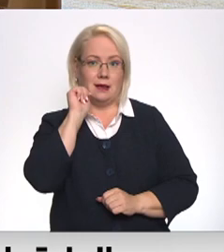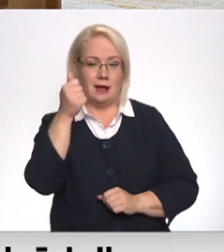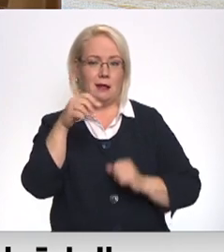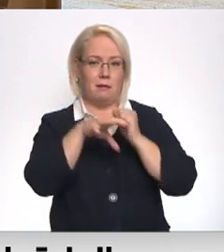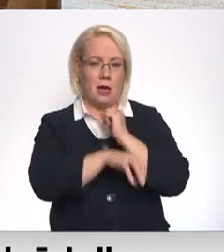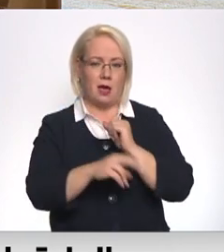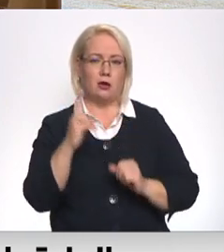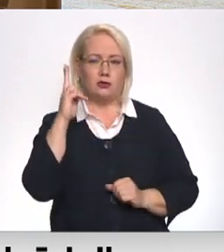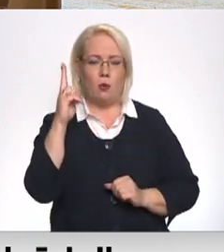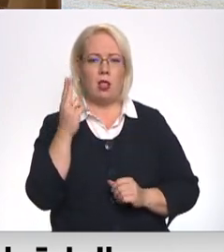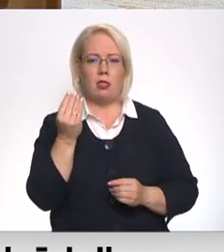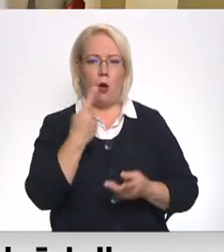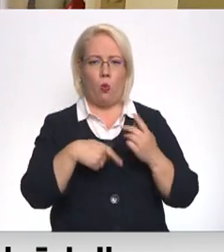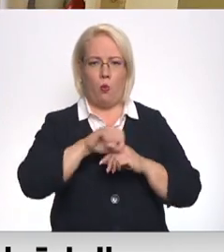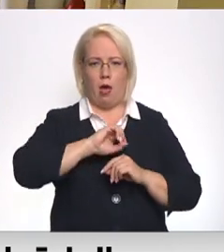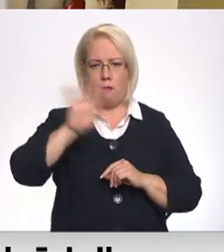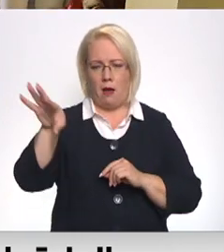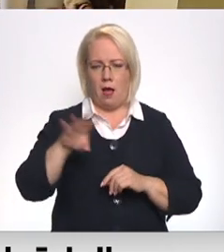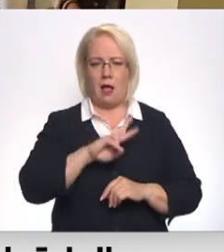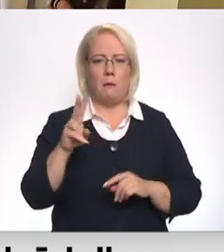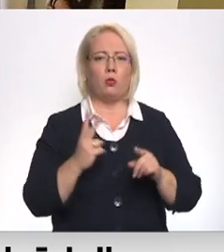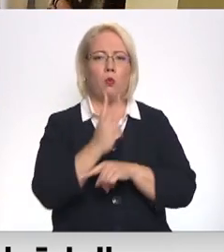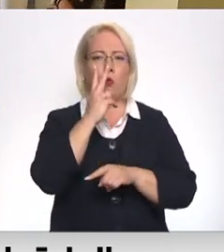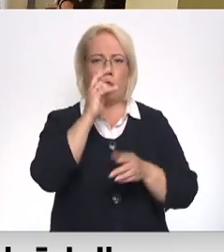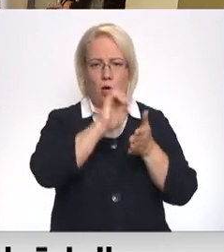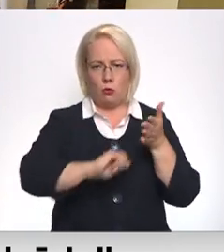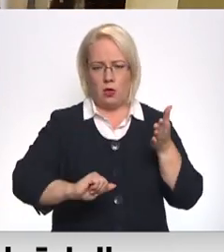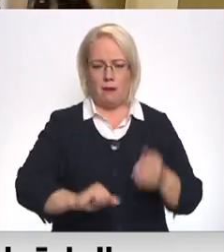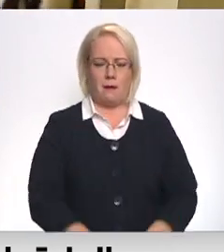viņiem sola naudu atgriezt. Rita Anstrate, Olofs Perševits, Latvijas televīzija.